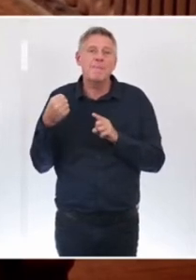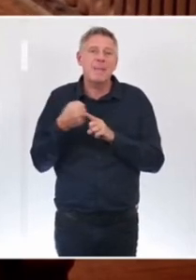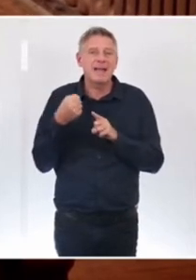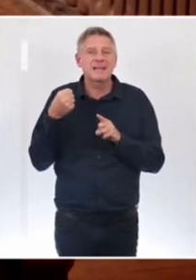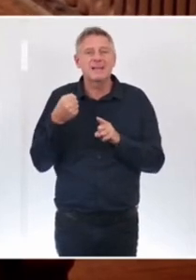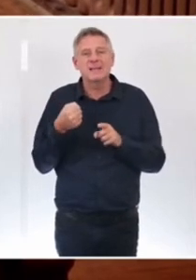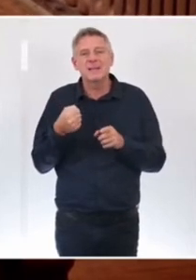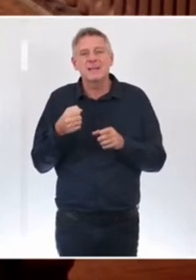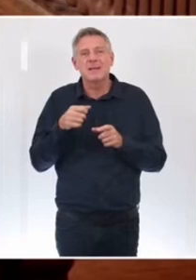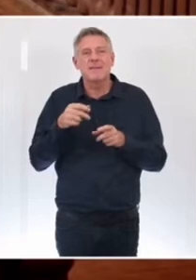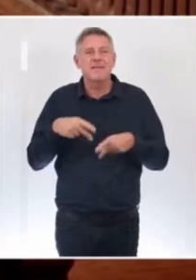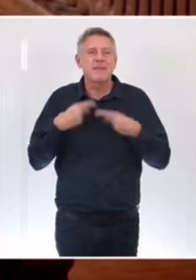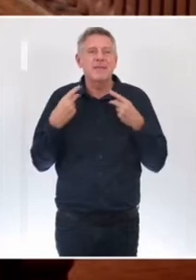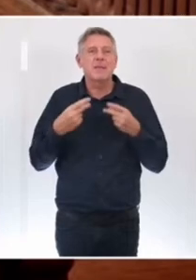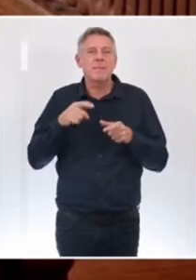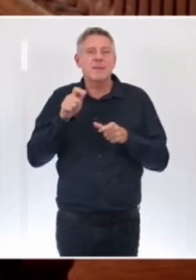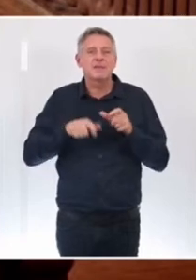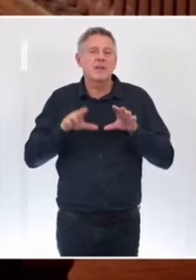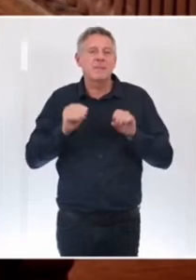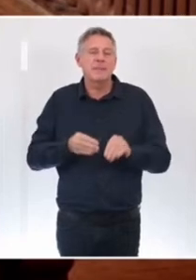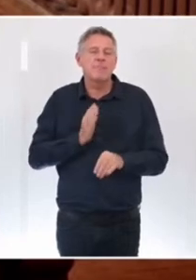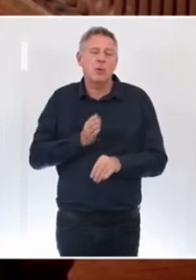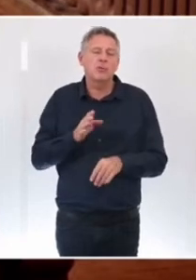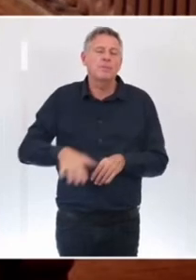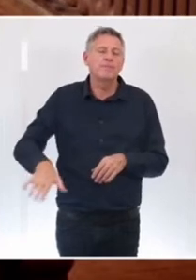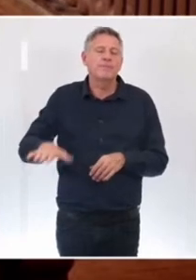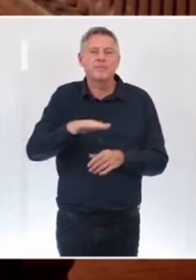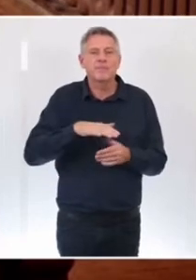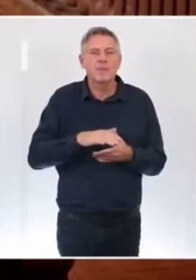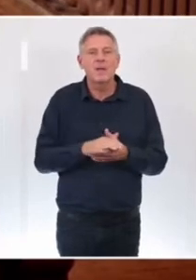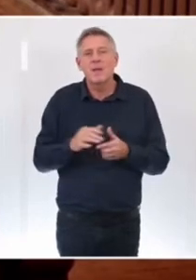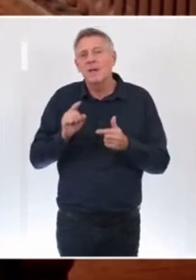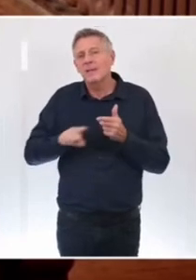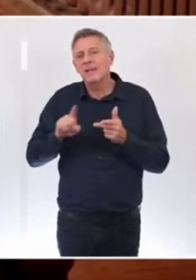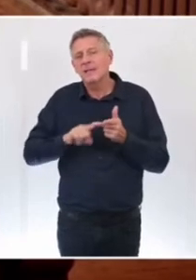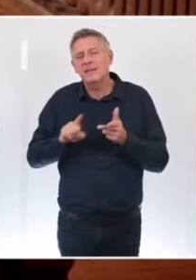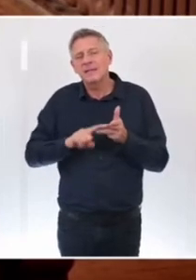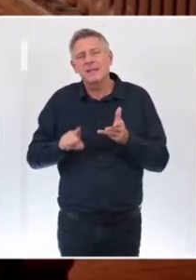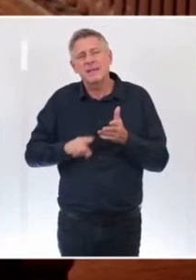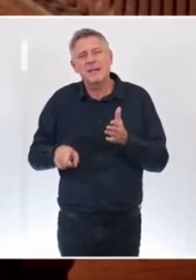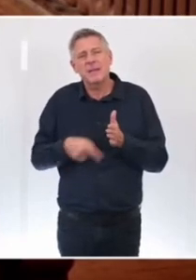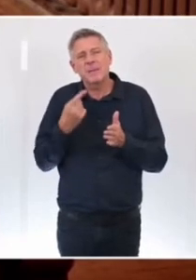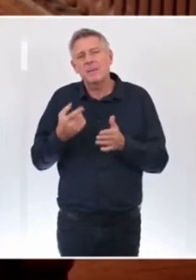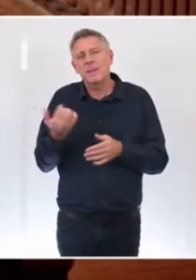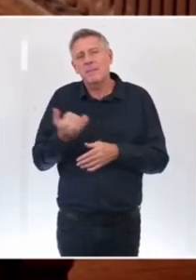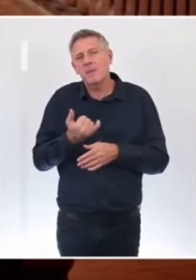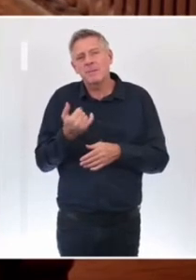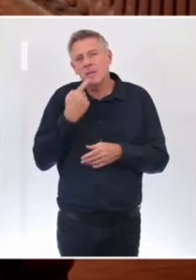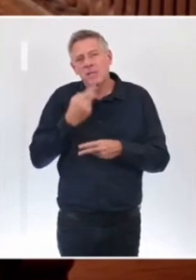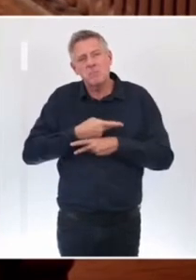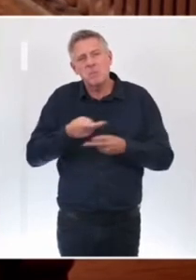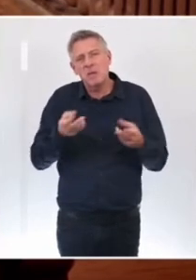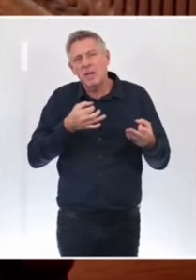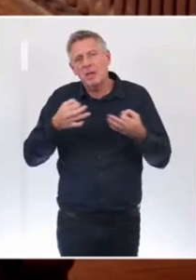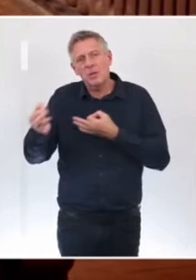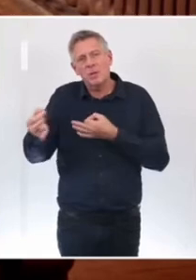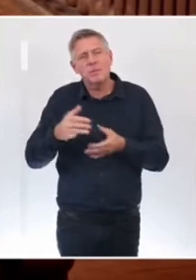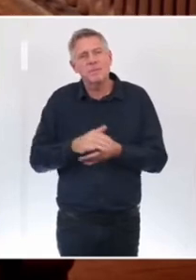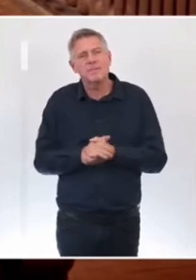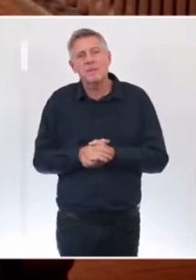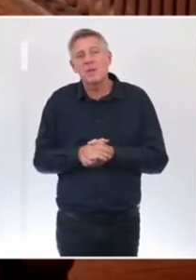des Bordelais. Je ne reviendrai pas là-dessus en détail parce que je l'ai fait régulièrement, mais maintenant on a bien compris que le dispositif